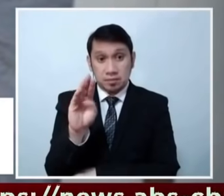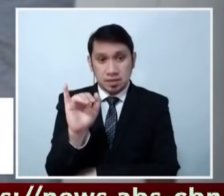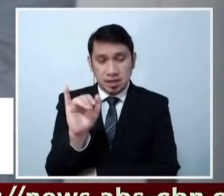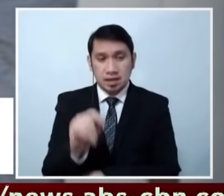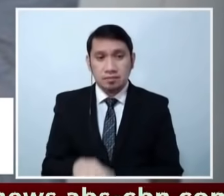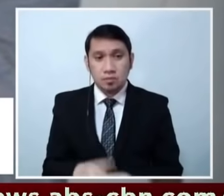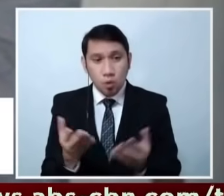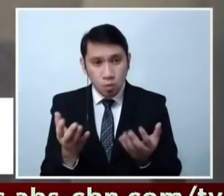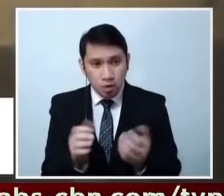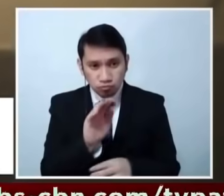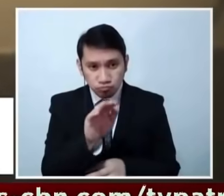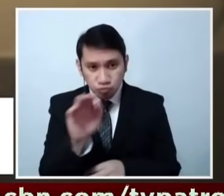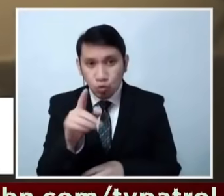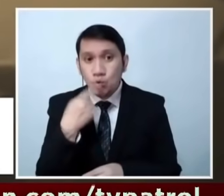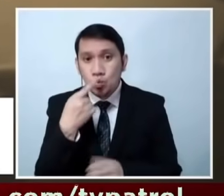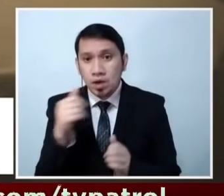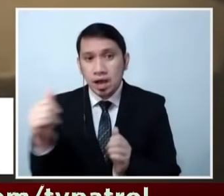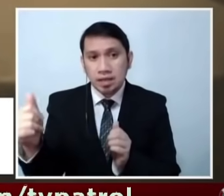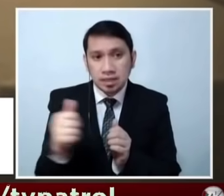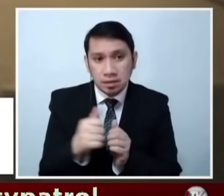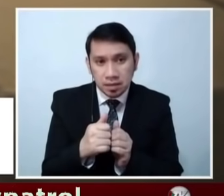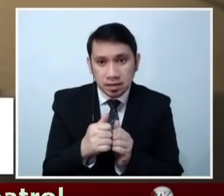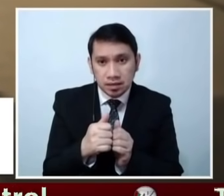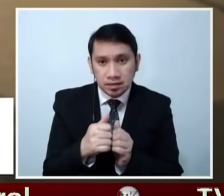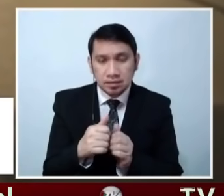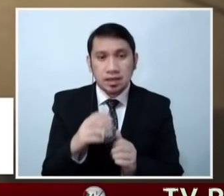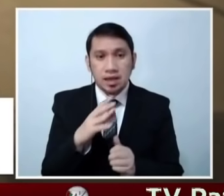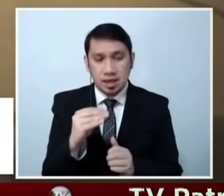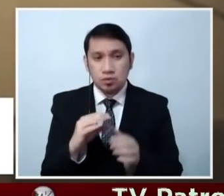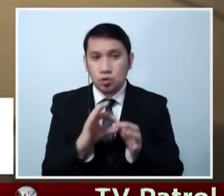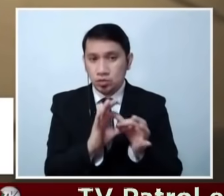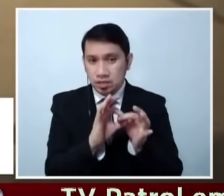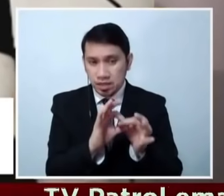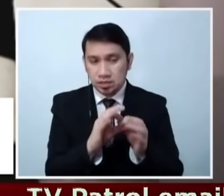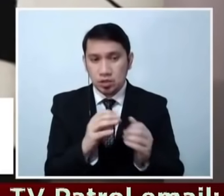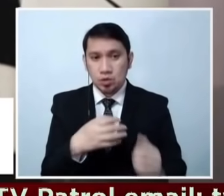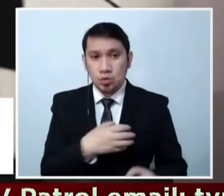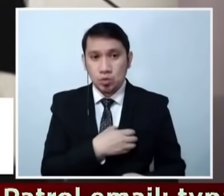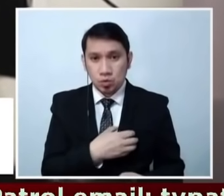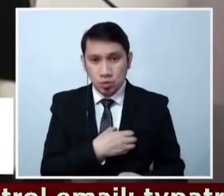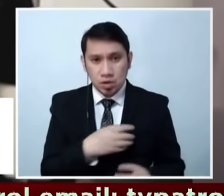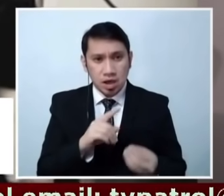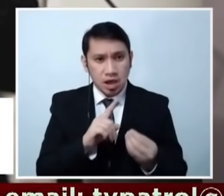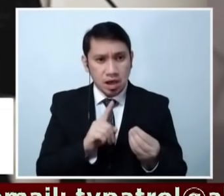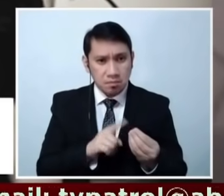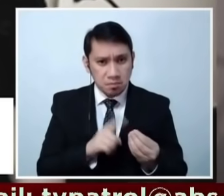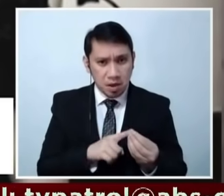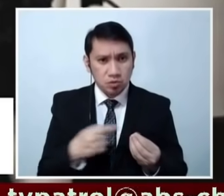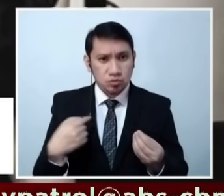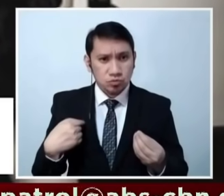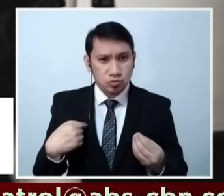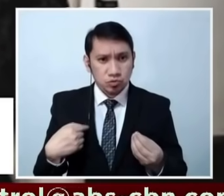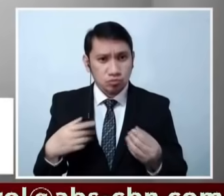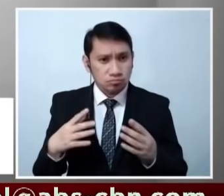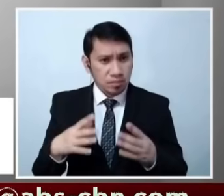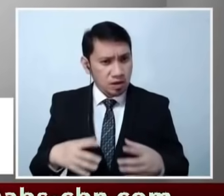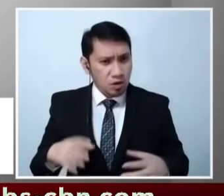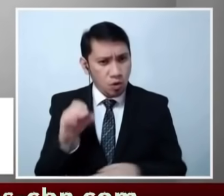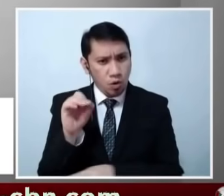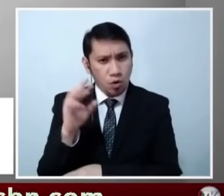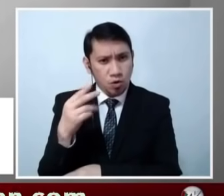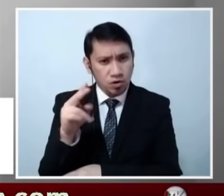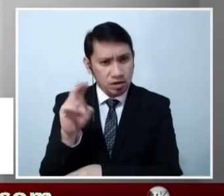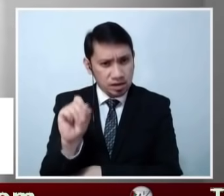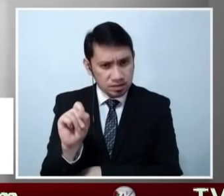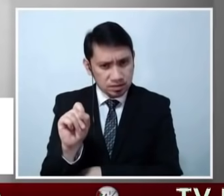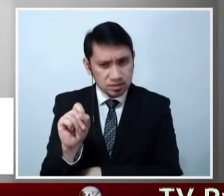scene noong gabing yon. Nakikipag-ugnayan din sila sa PNP tungkol sa mga organs ni Bree na hindi pa rin tinuturn over ng PNP, kaya raw